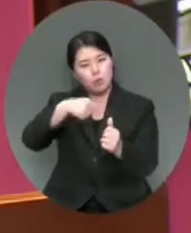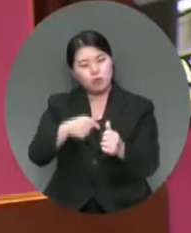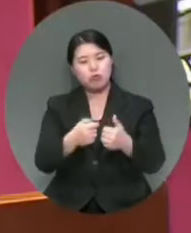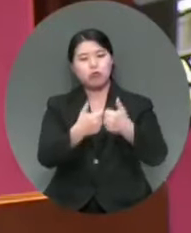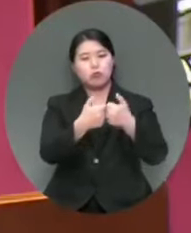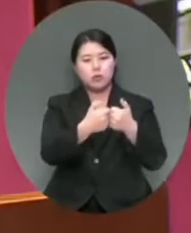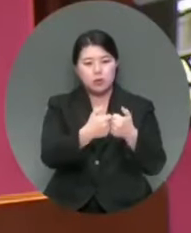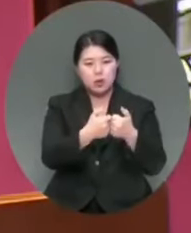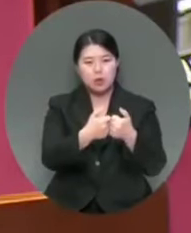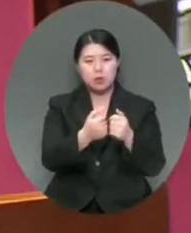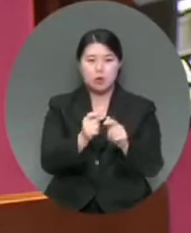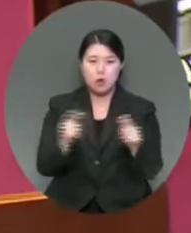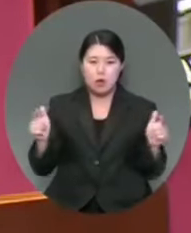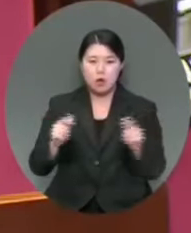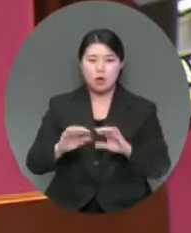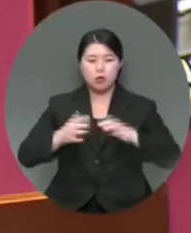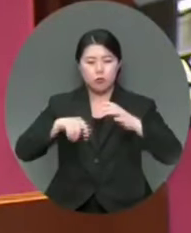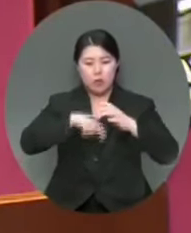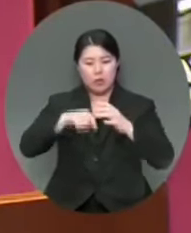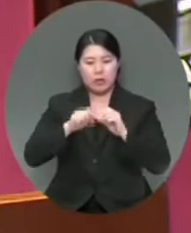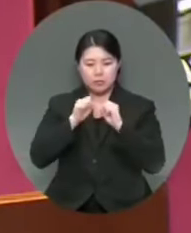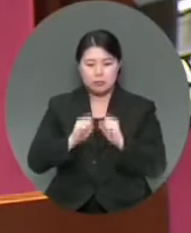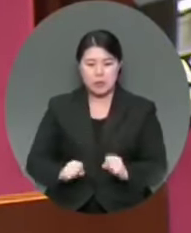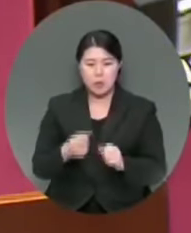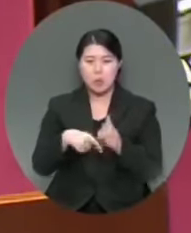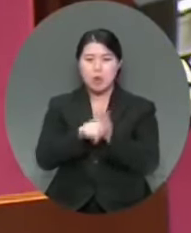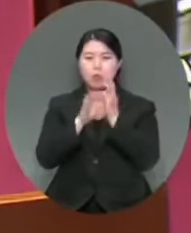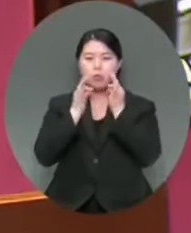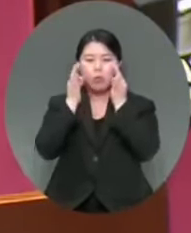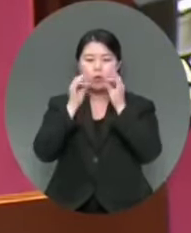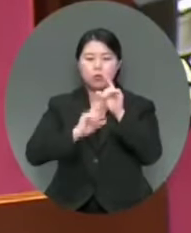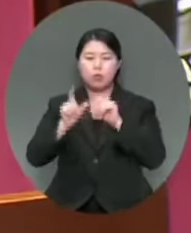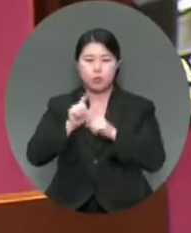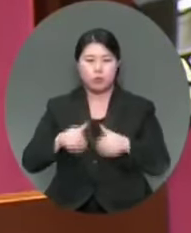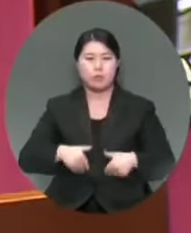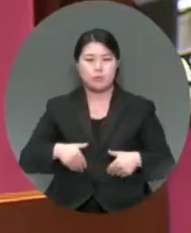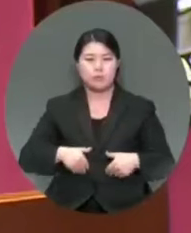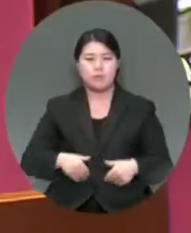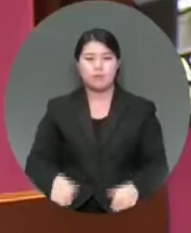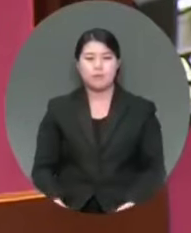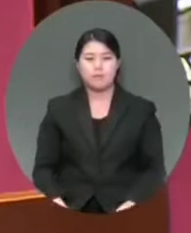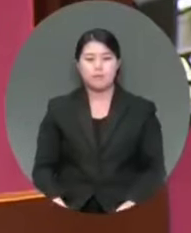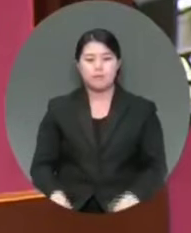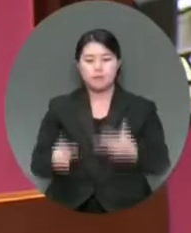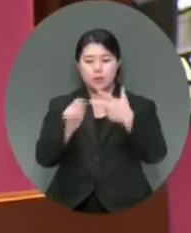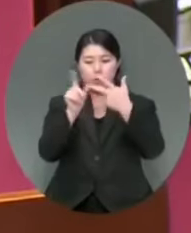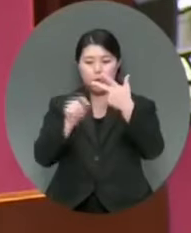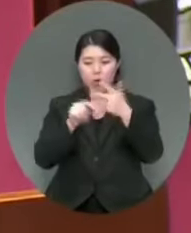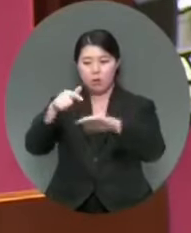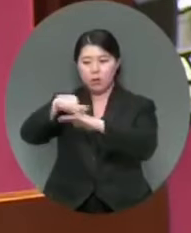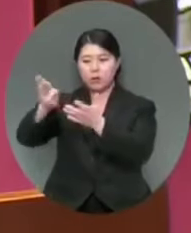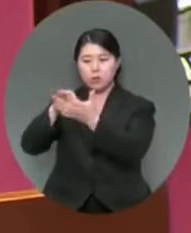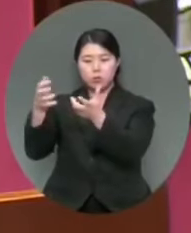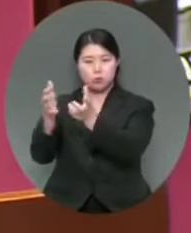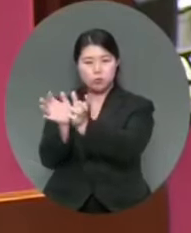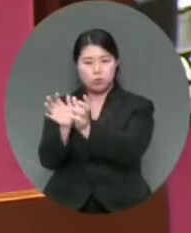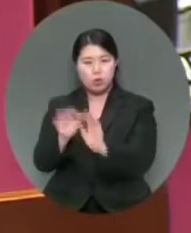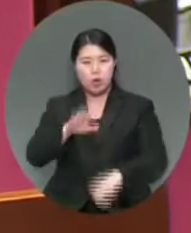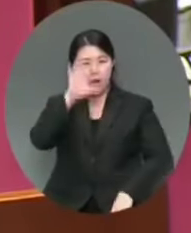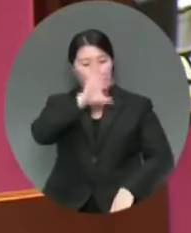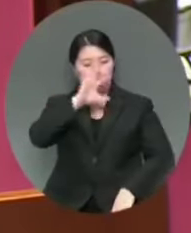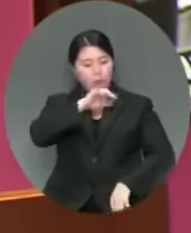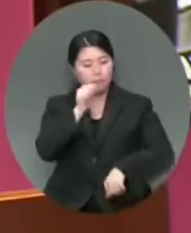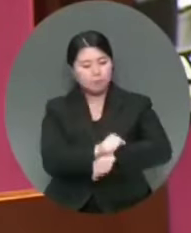통한 국내 정착 노력은 더욱 중요한 문제가 될 수밖에 없습니다. 올해 7월 기재부도 숙련 외국